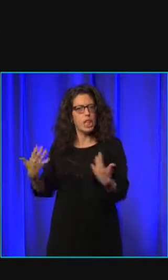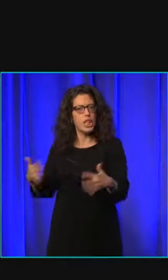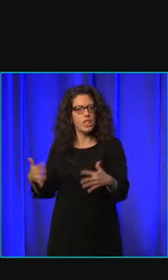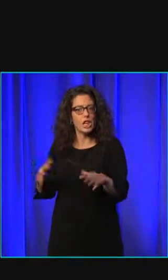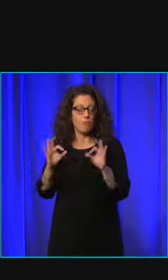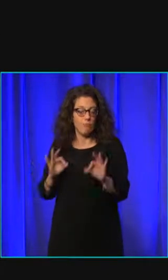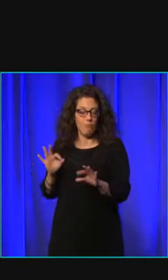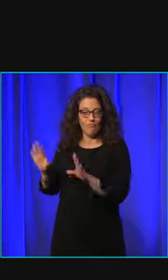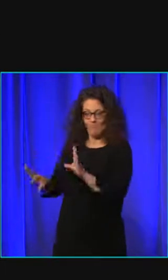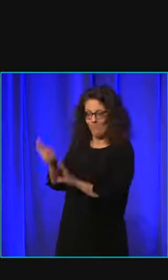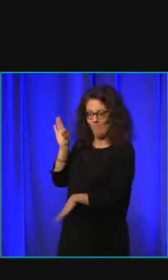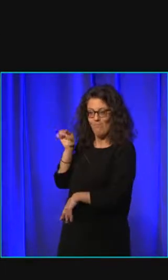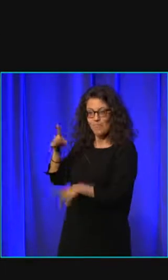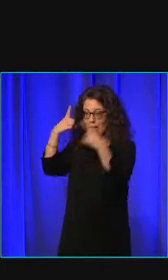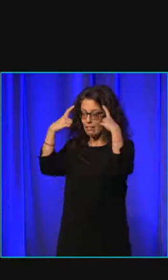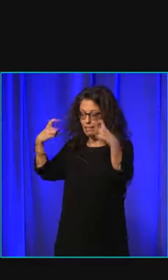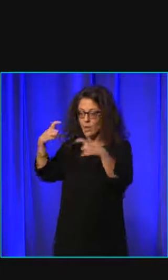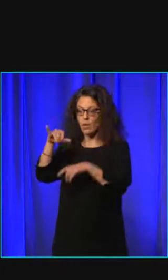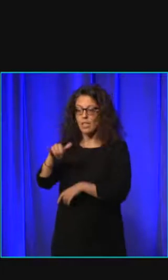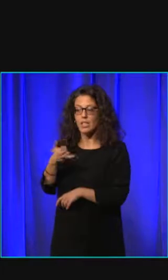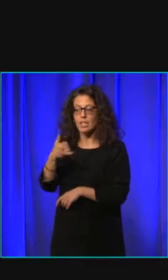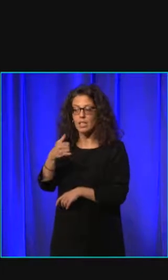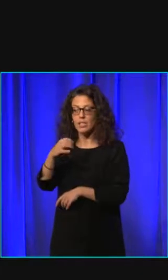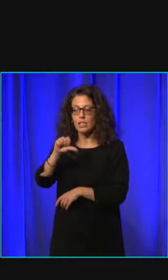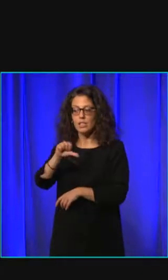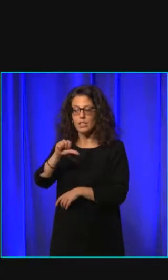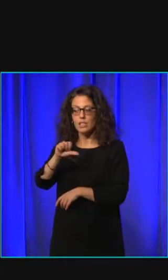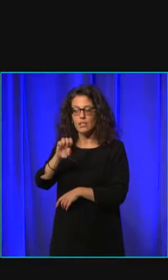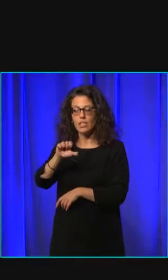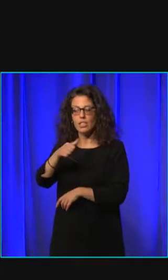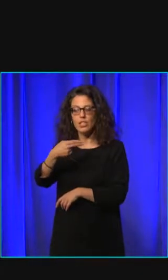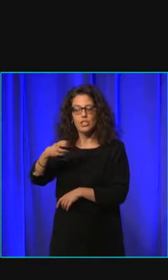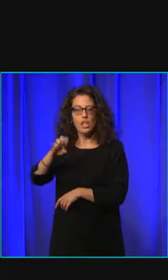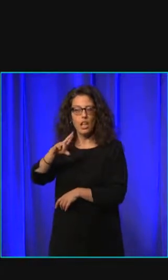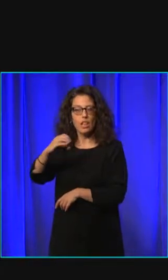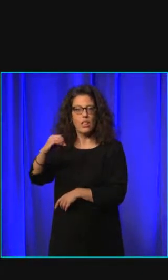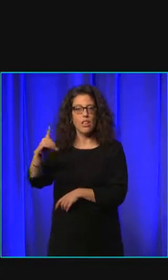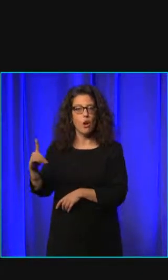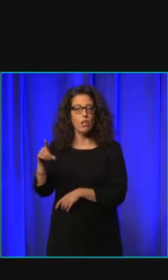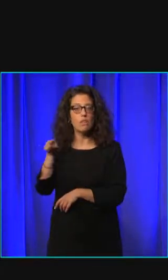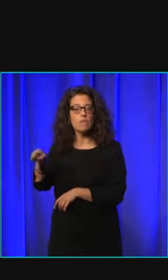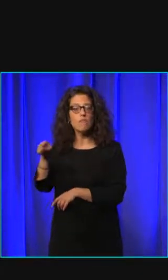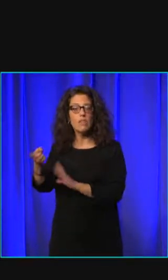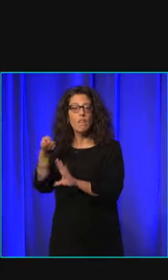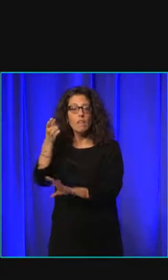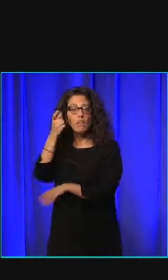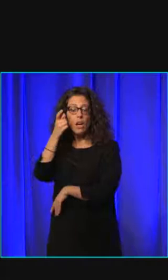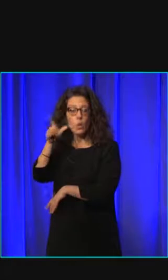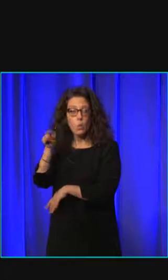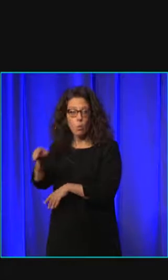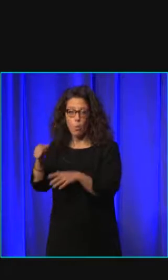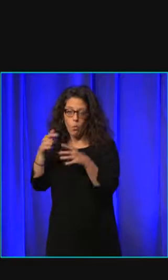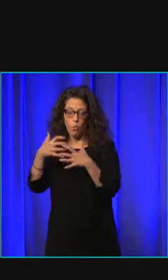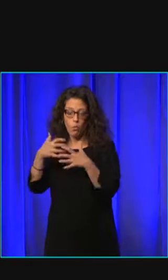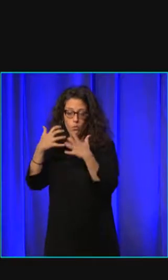suis basée sur la théorie de Jeanne Rhode, de Marc Jeanne Rhode, qui est un neurophysiologiste lyonnais et qui a été un